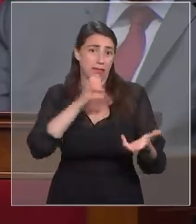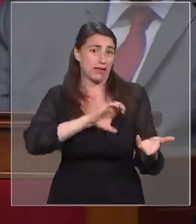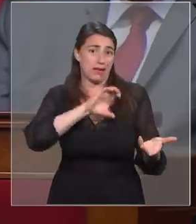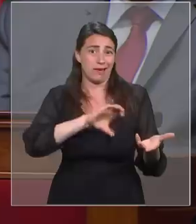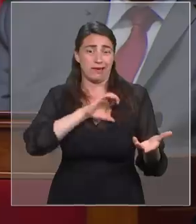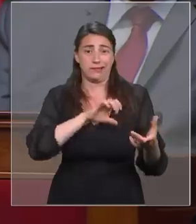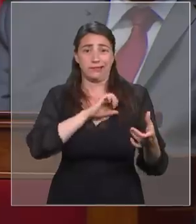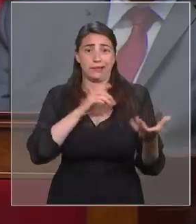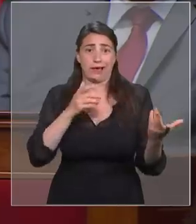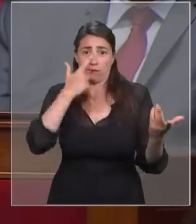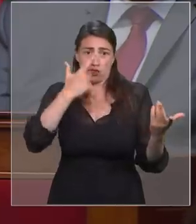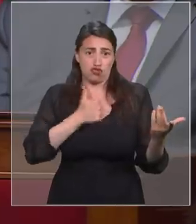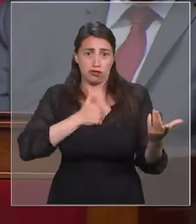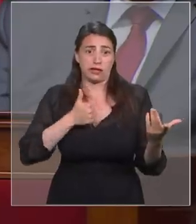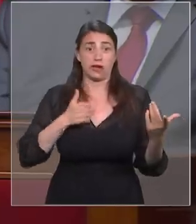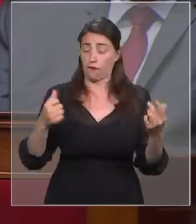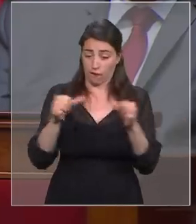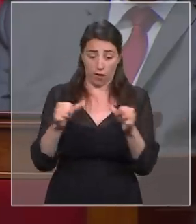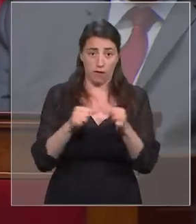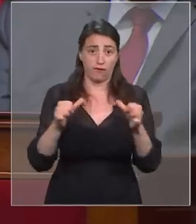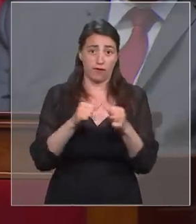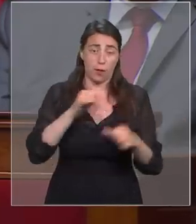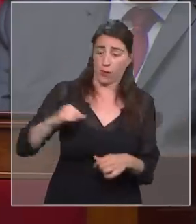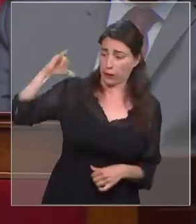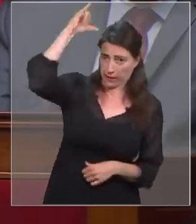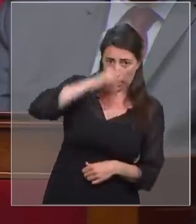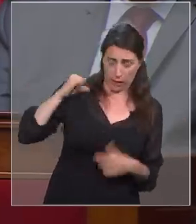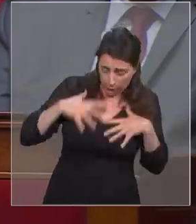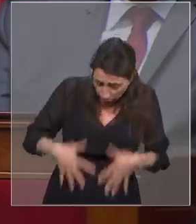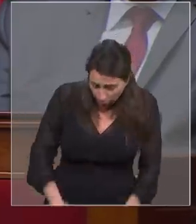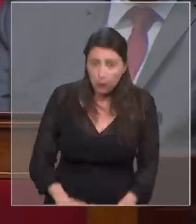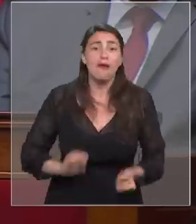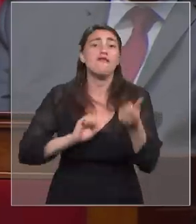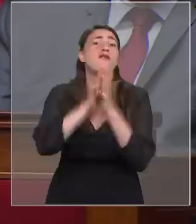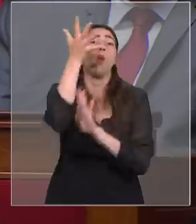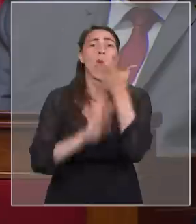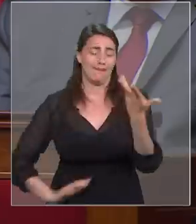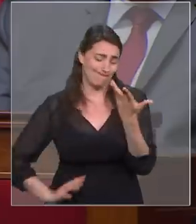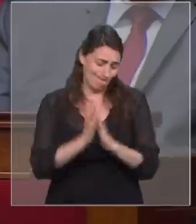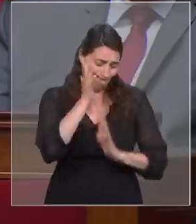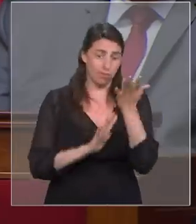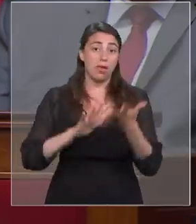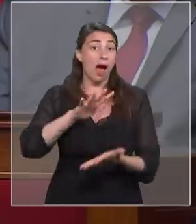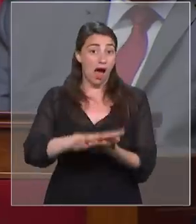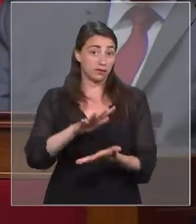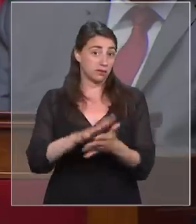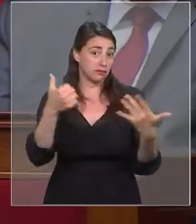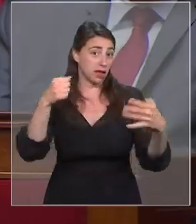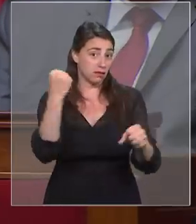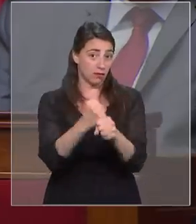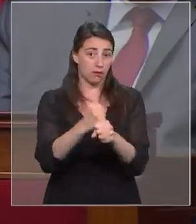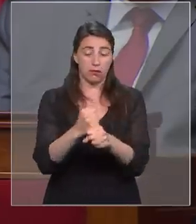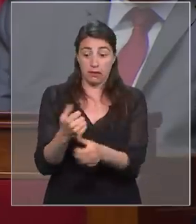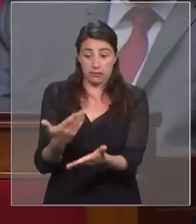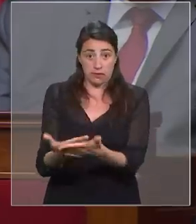d'alcool à brûler, je l'ai répandu sur mes vêtements et je me suis mis le feu. J'avais 16 ans. Ces mots sont ceux de Jonathan